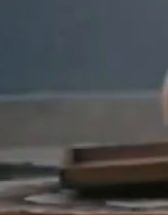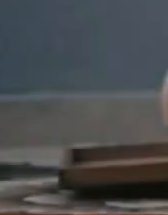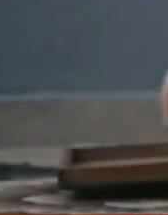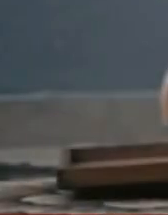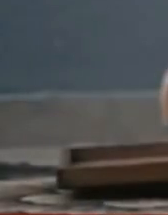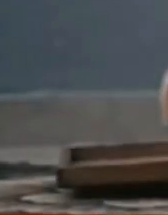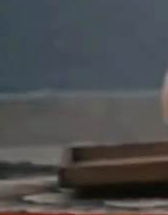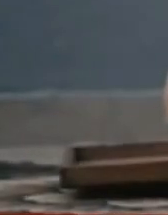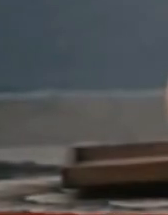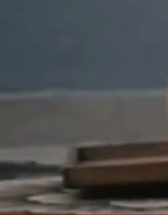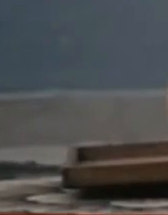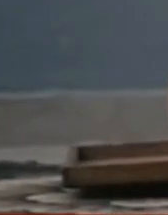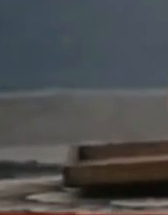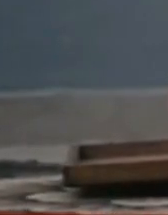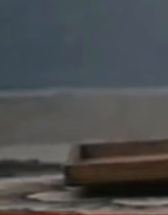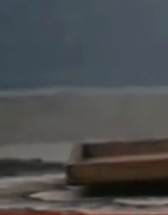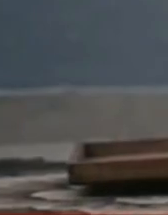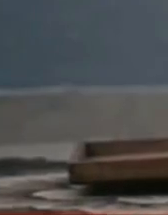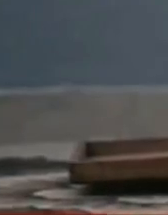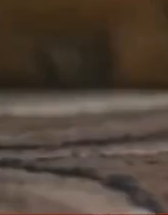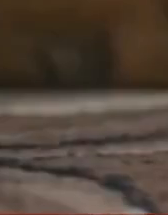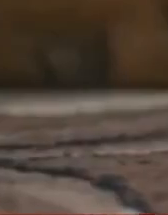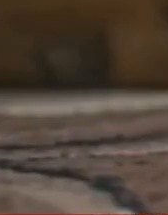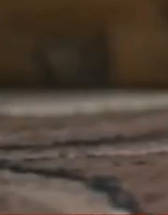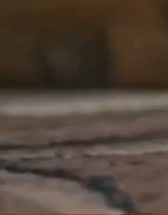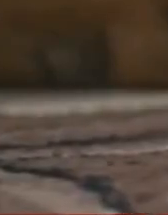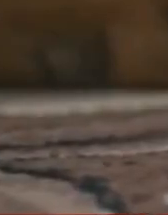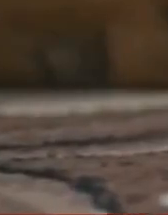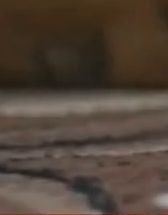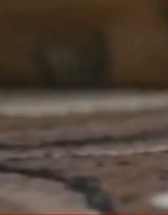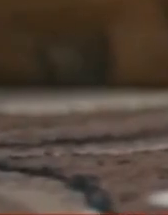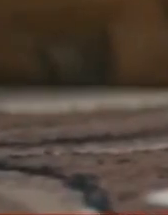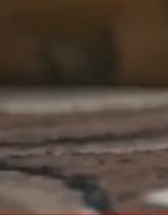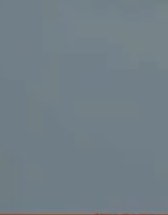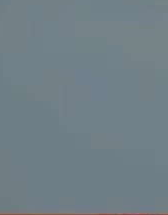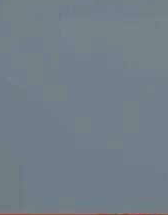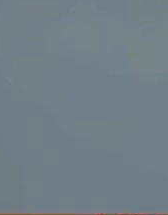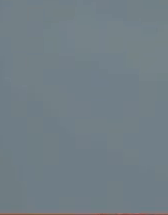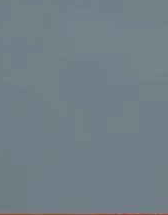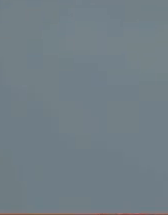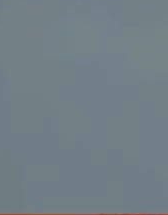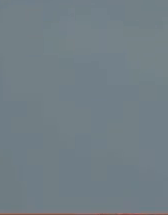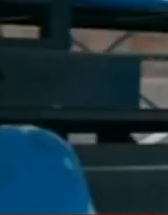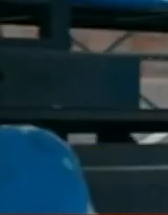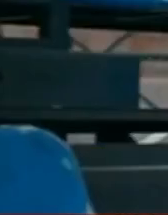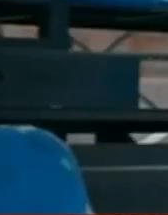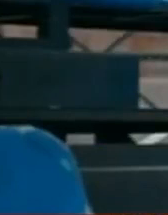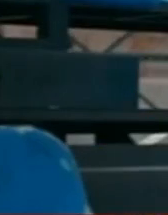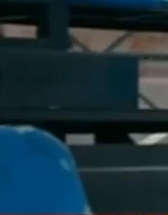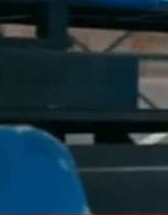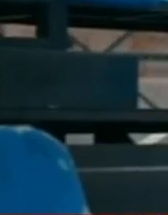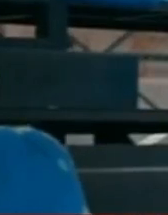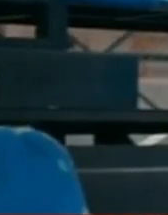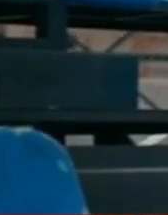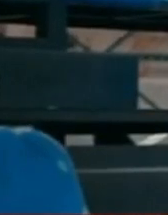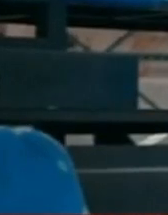رسالة إلى الرئيس عبد الفتاح السيسي: أنا ابنك الطالب أحمد محمد، بلعب في ملعب